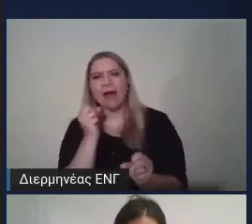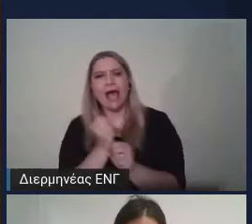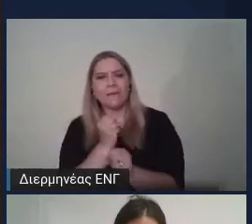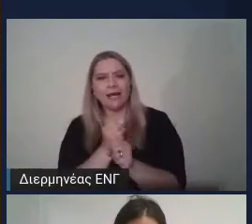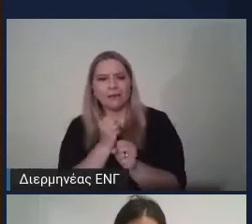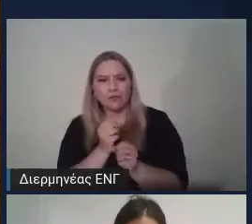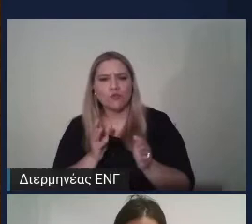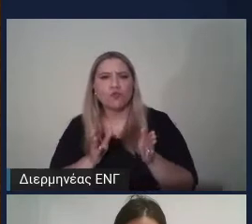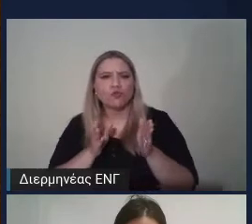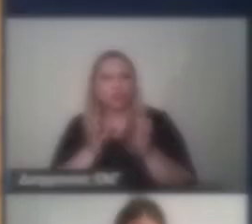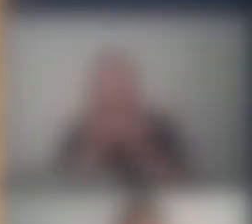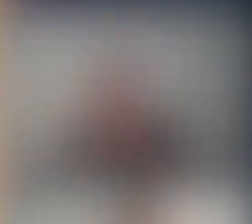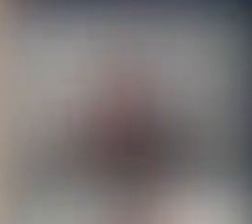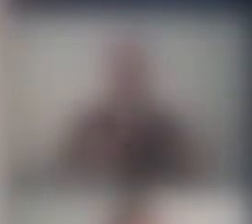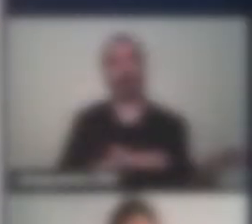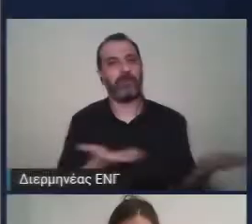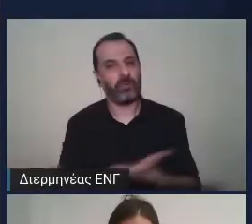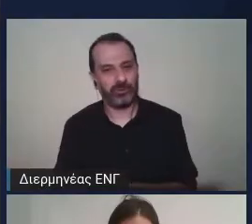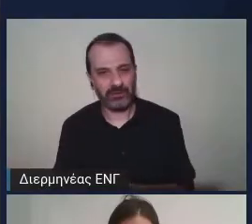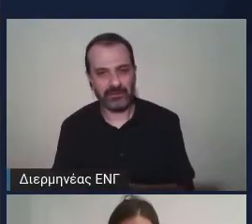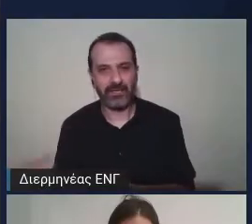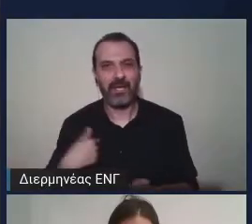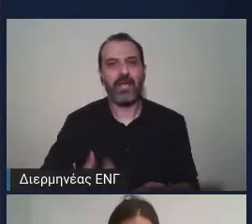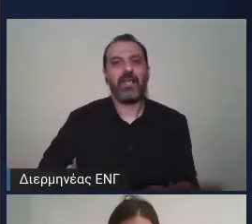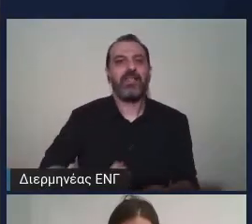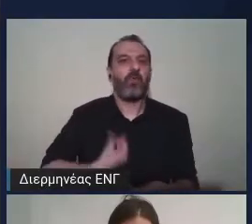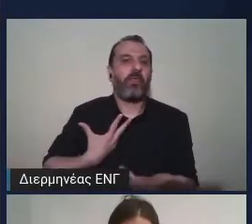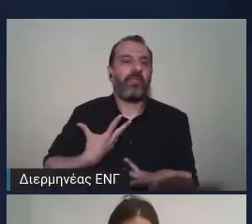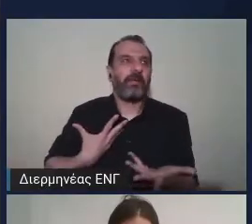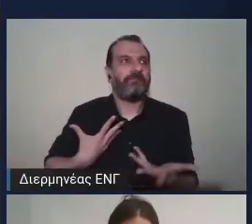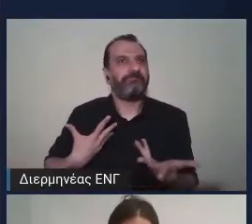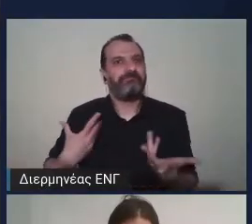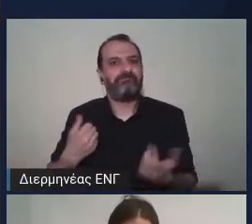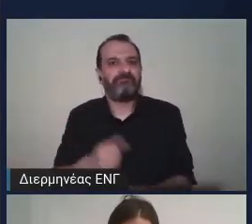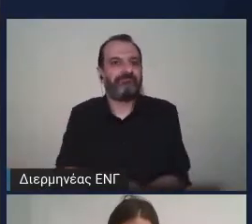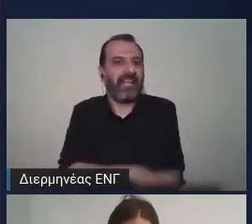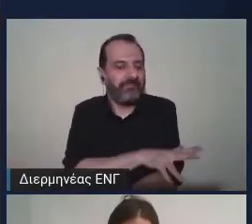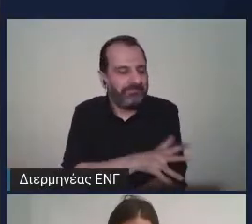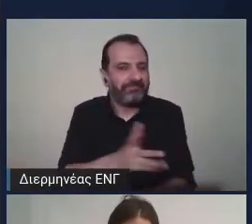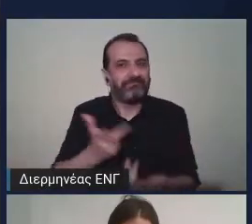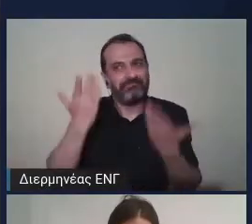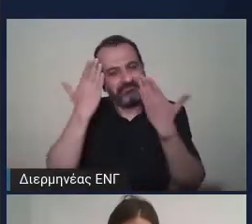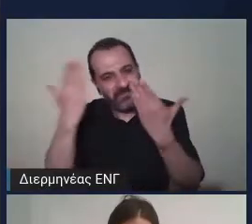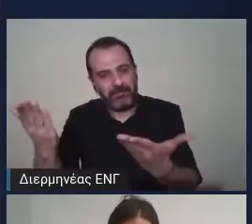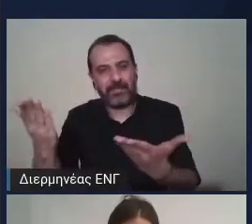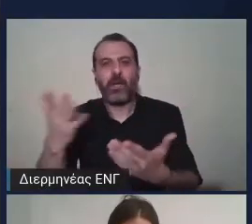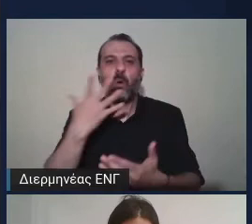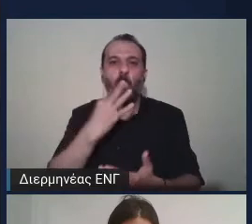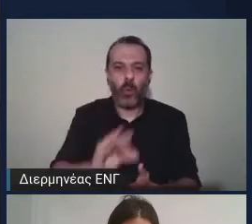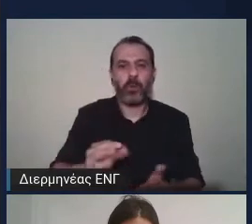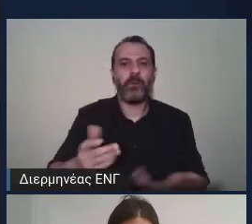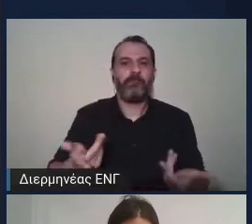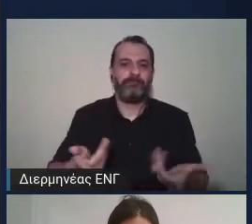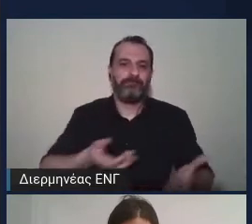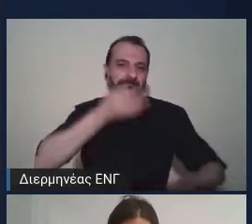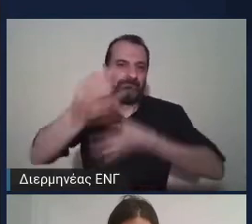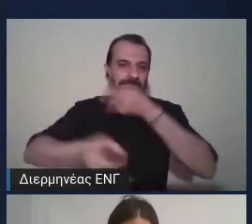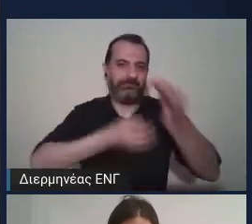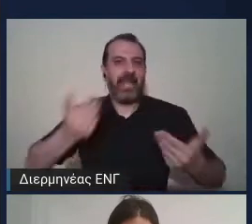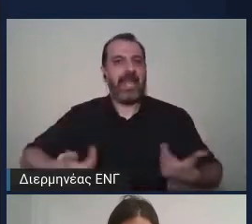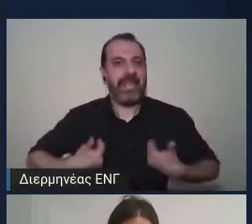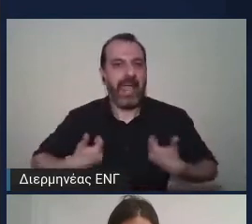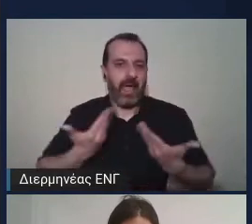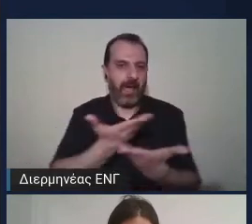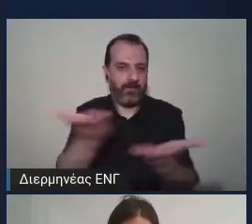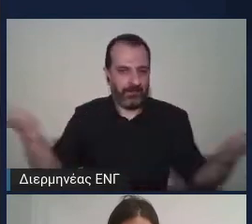σχέση με το εκπαιδευτικό μας σύστημα. Έχω έτσι ιδιαίτερα τιμή για την πρόσκληση και να μιλάω σε 9 άτομα και ελπίζω